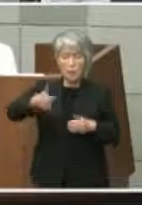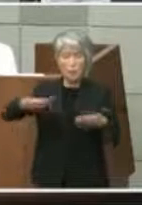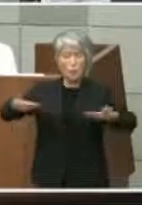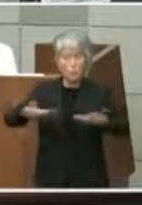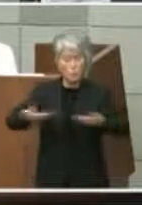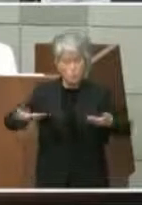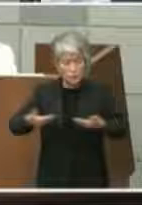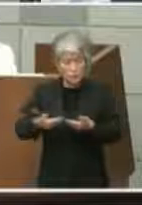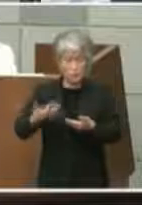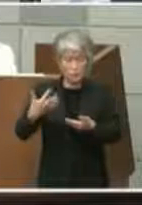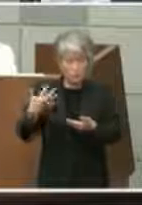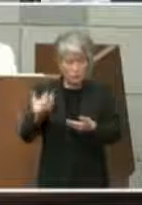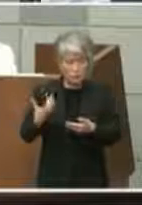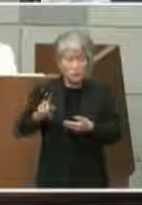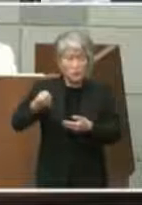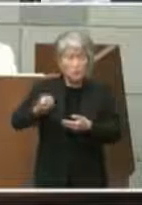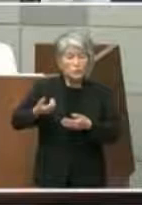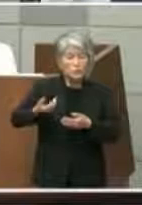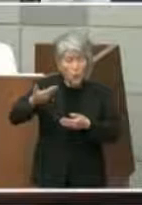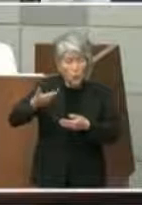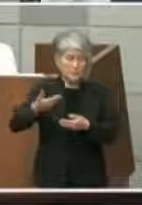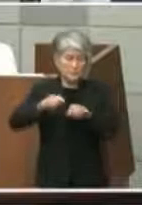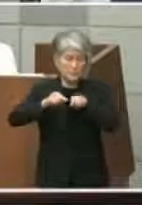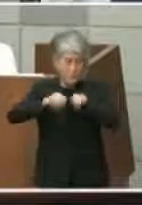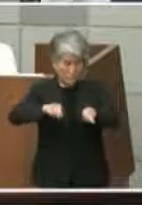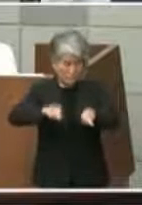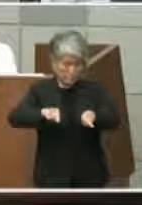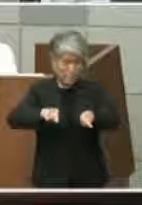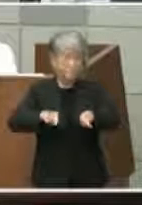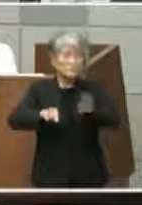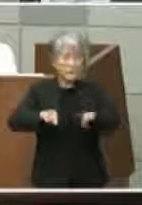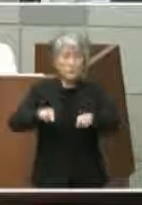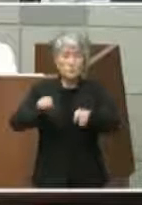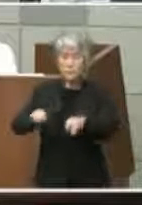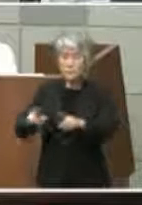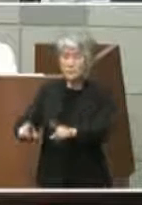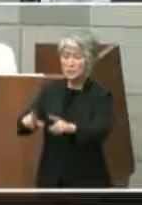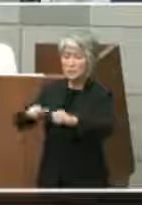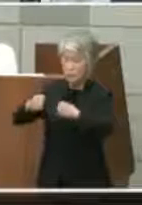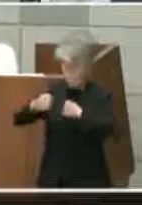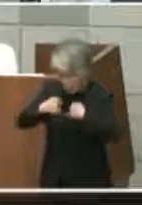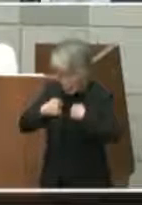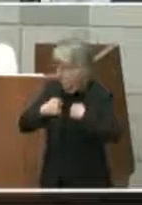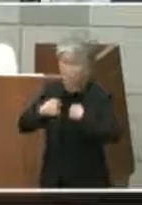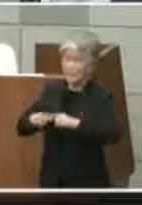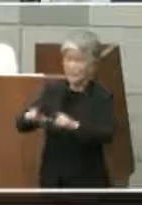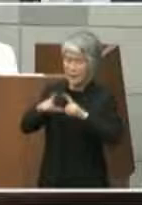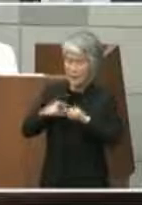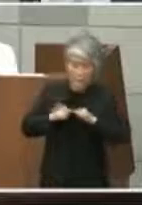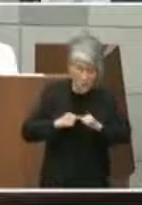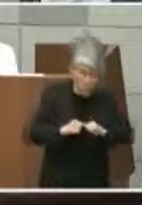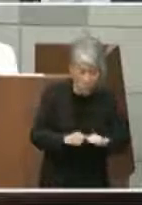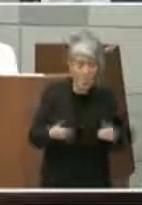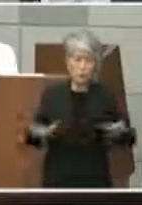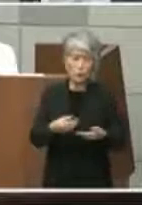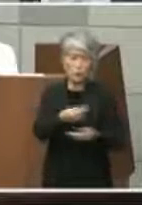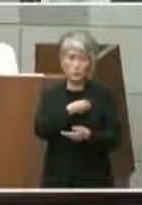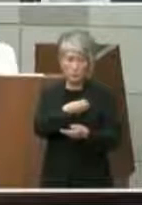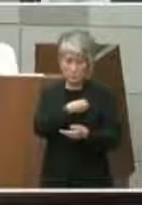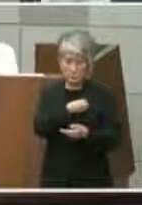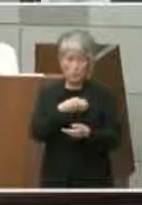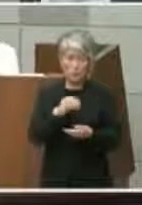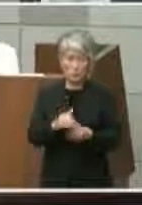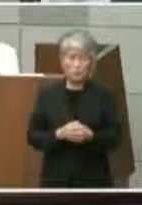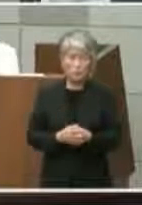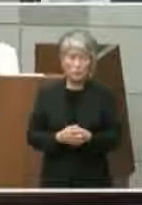から、あのそれに応えるのは職員の皆さん当然の話でね、でこの独任性と独裁性を誤解されている方が